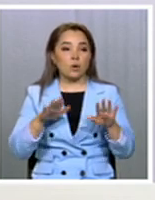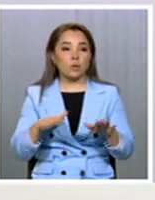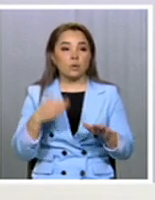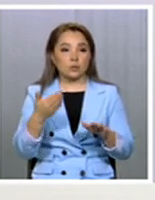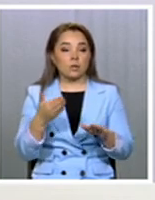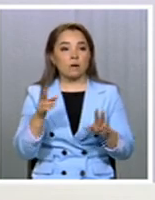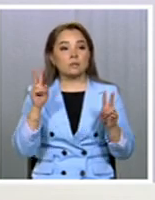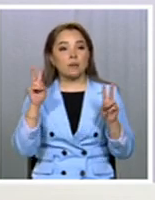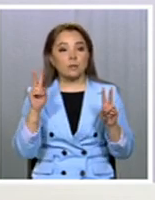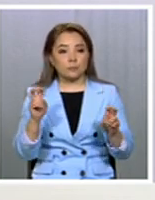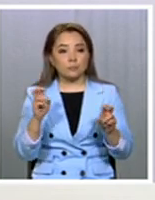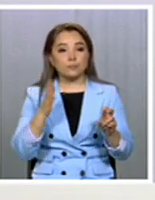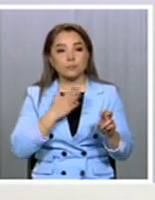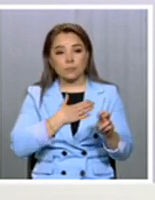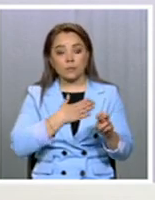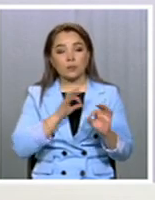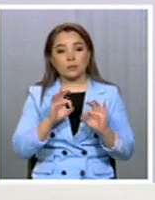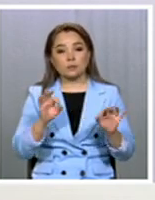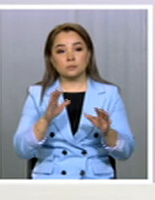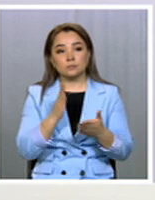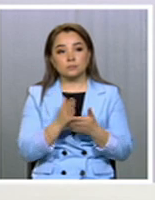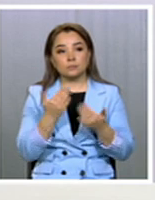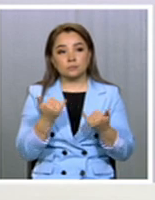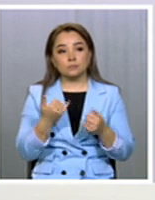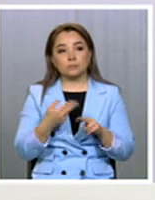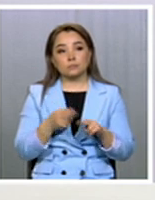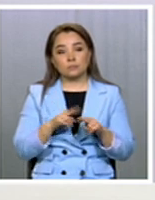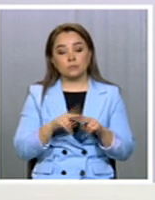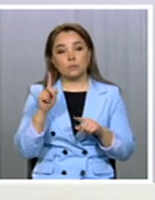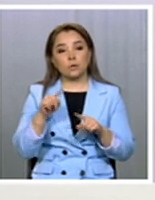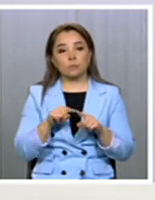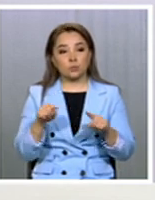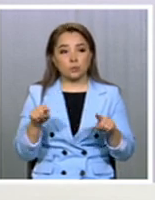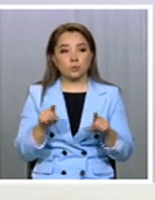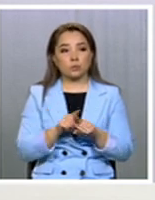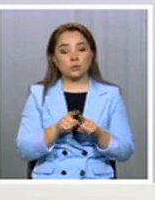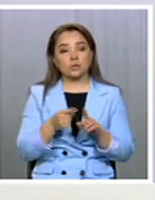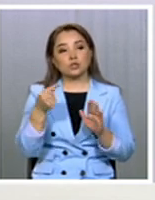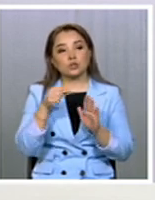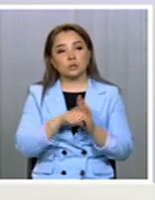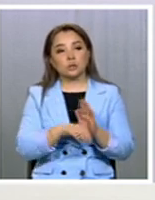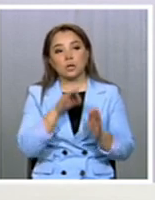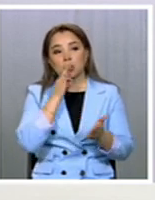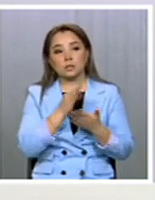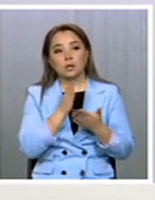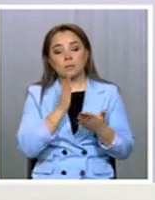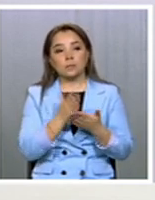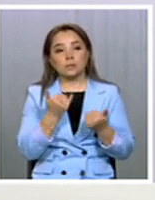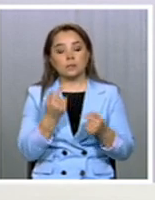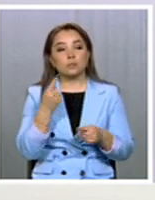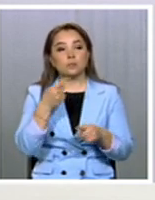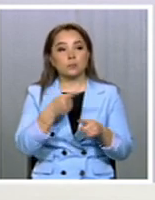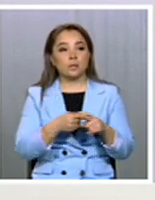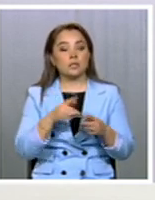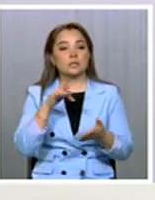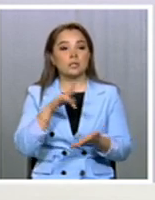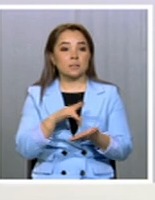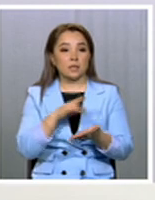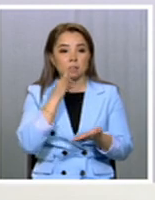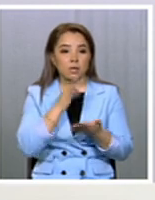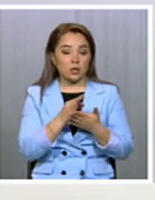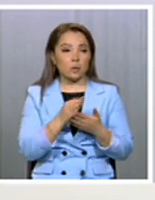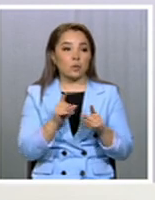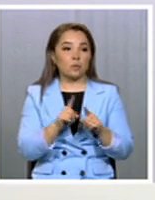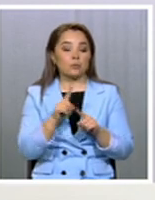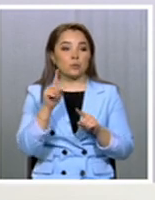тақырыпта біз айтқан болатынбыз. Яғни осы бұрыштың ішінде жатқан бұрышты жанайтын шеңбердің центрі